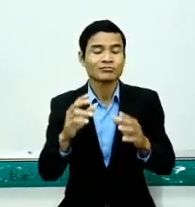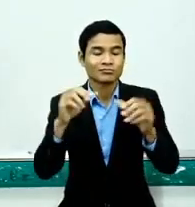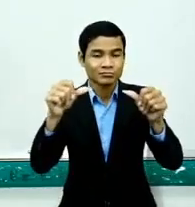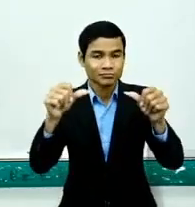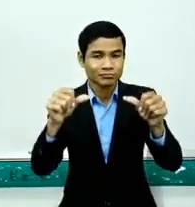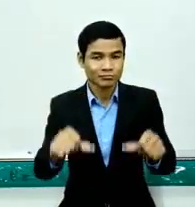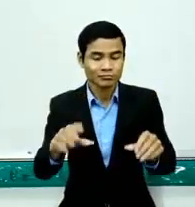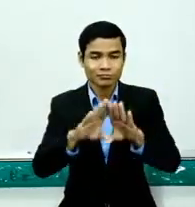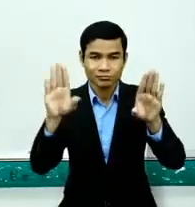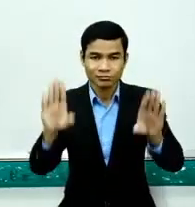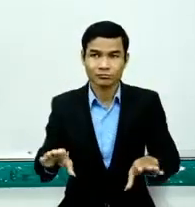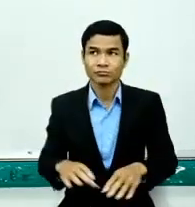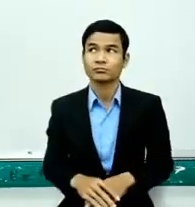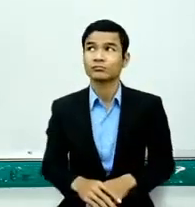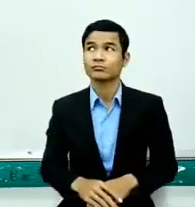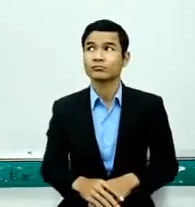hiến.